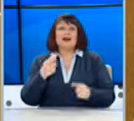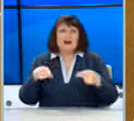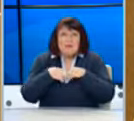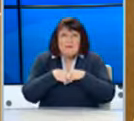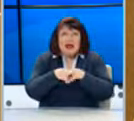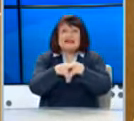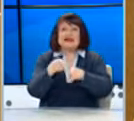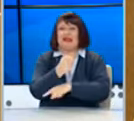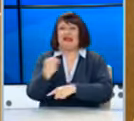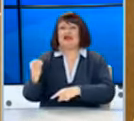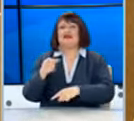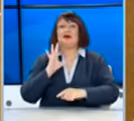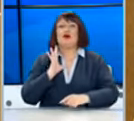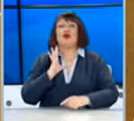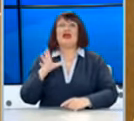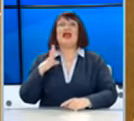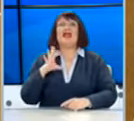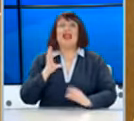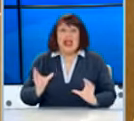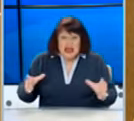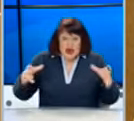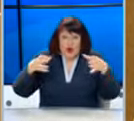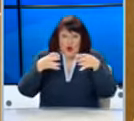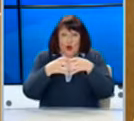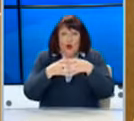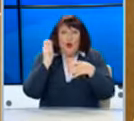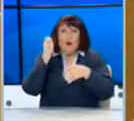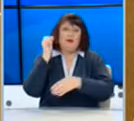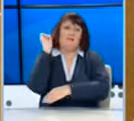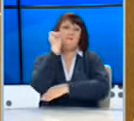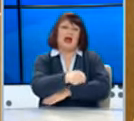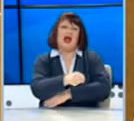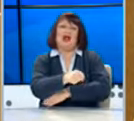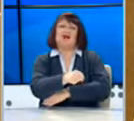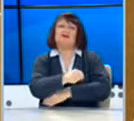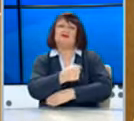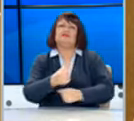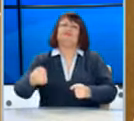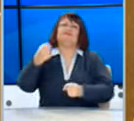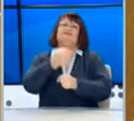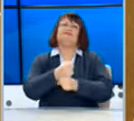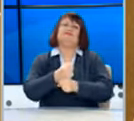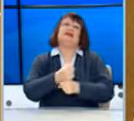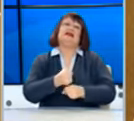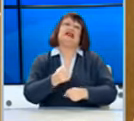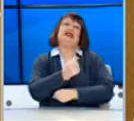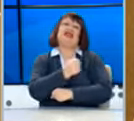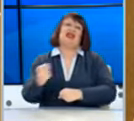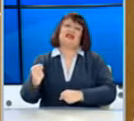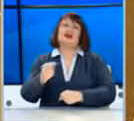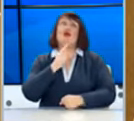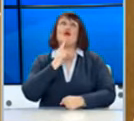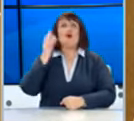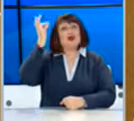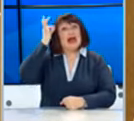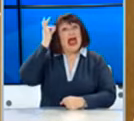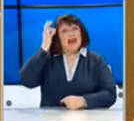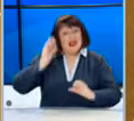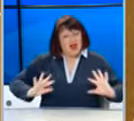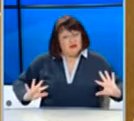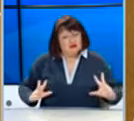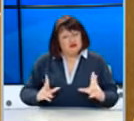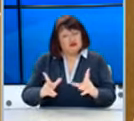δεξιά. Αναζητά το πολιτικό μέτωπο που θα κερδίσει τη δεξιά. Όπως έγινε στη Γαλλία υπό την πίεση των γεγονότων και